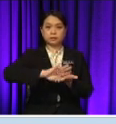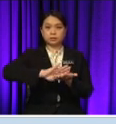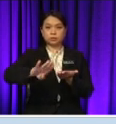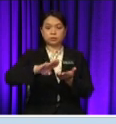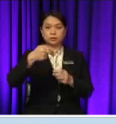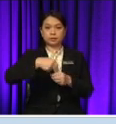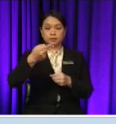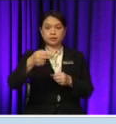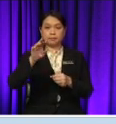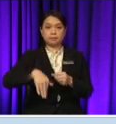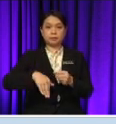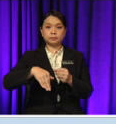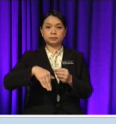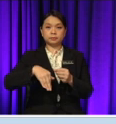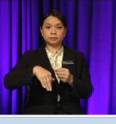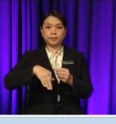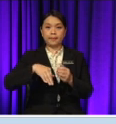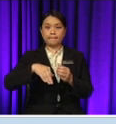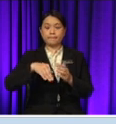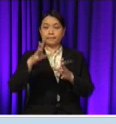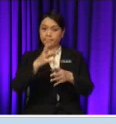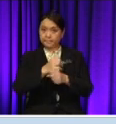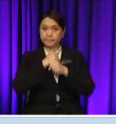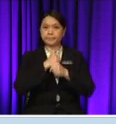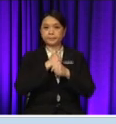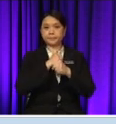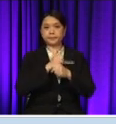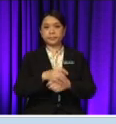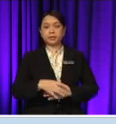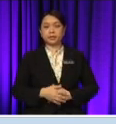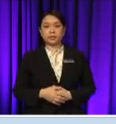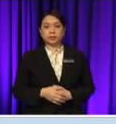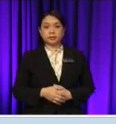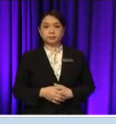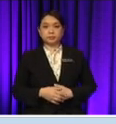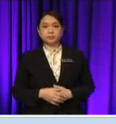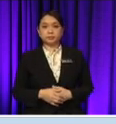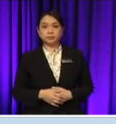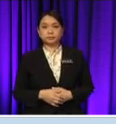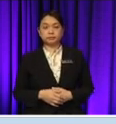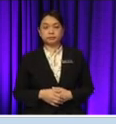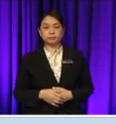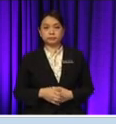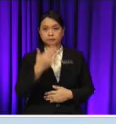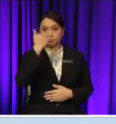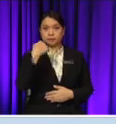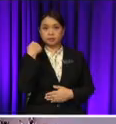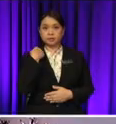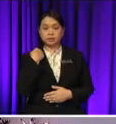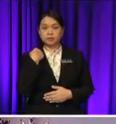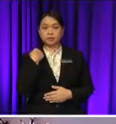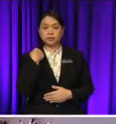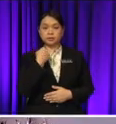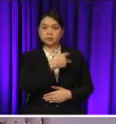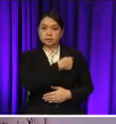belum terperoleh Oke Kenapa kadang-kadang dalam soal lain